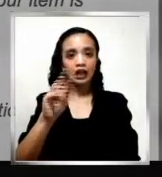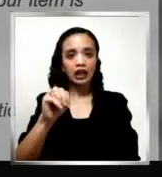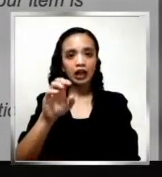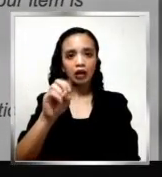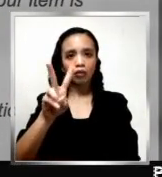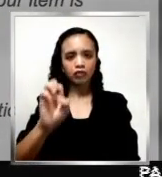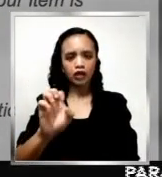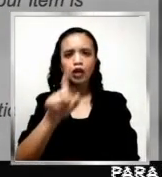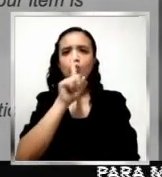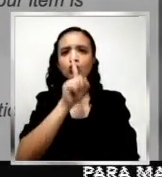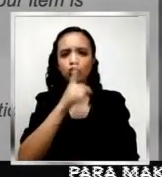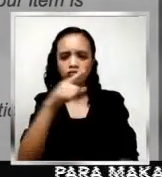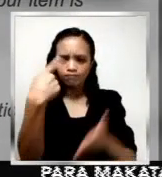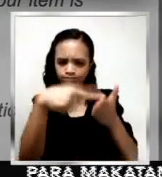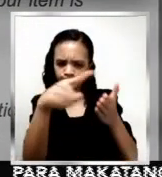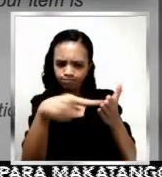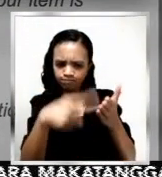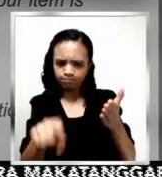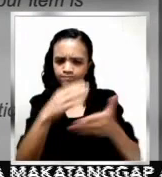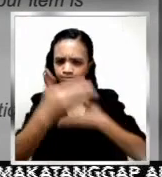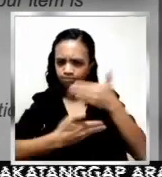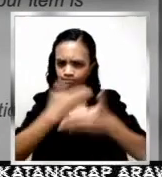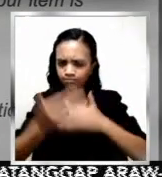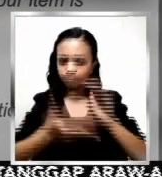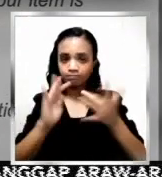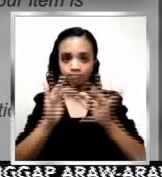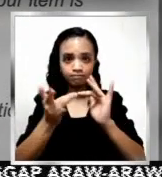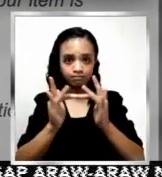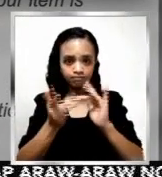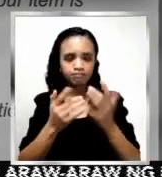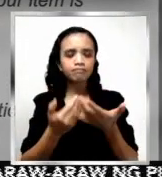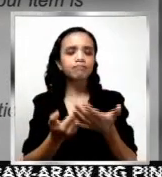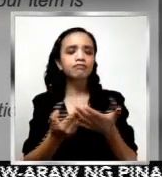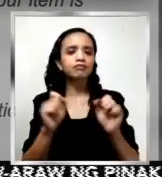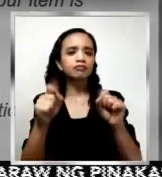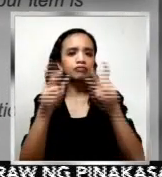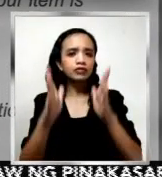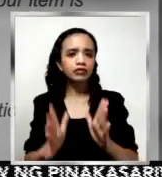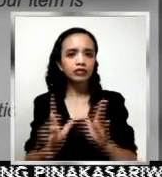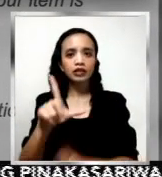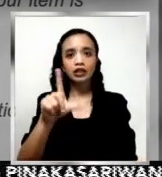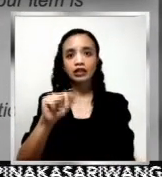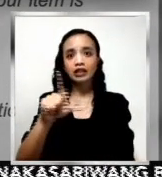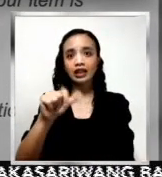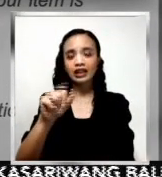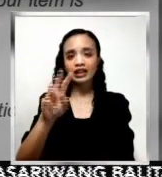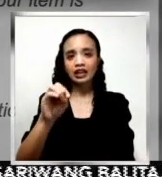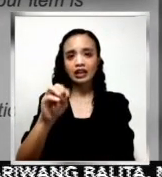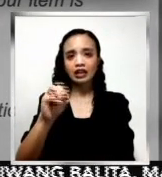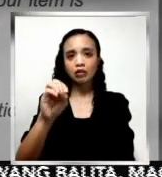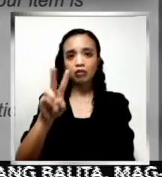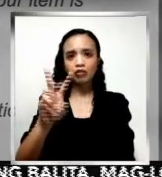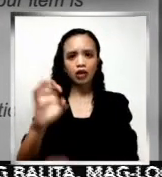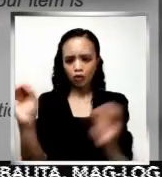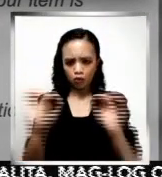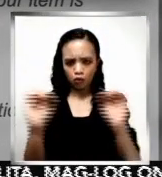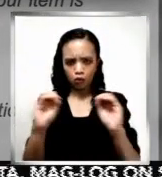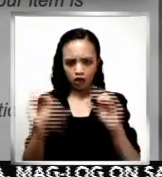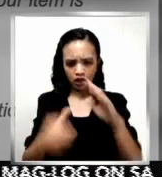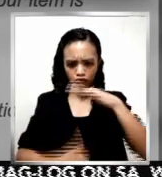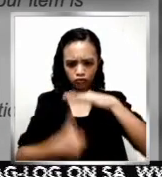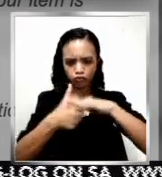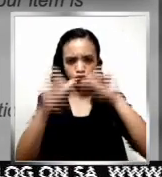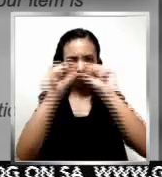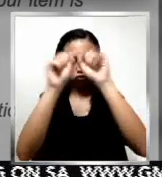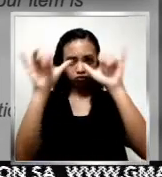transaksyon ng seller sa delivery app. Sa investigasyon ng Lala Move, wala raw sa kanilang delivery system ang detalye ng seller maging ang